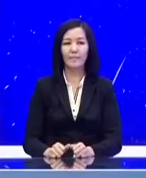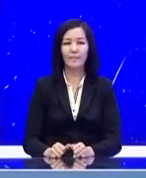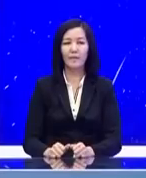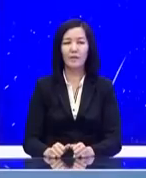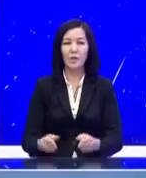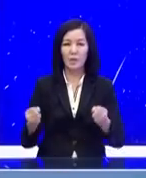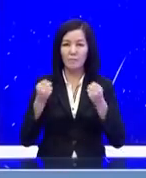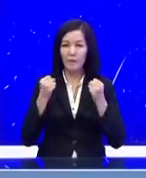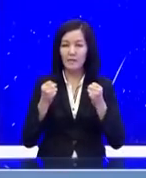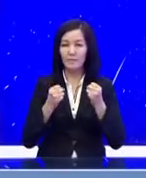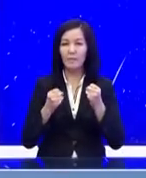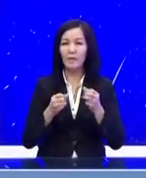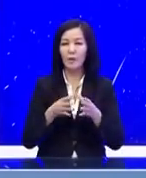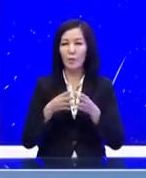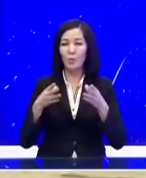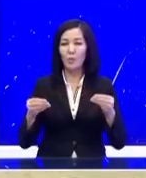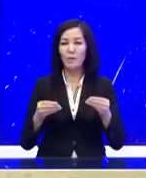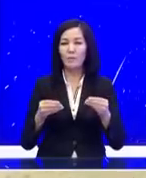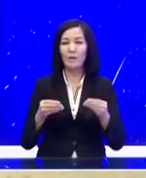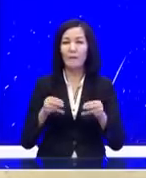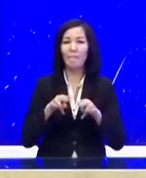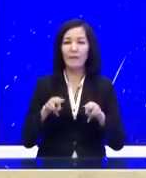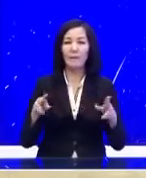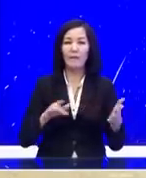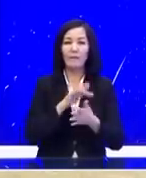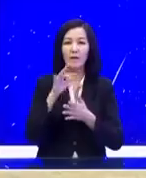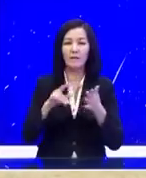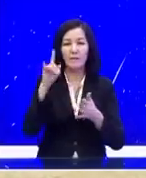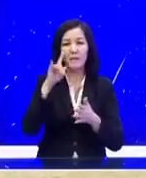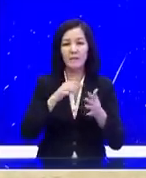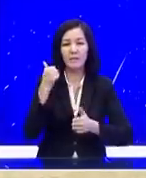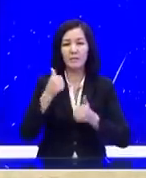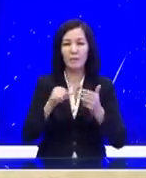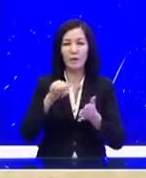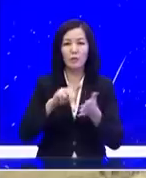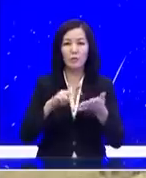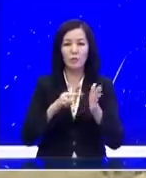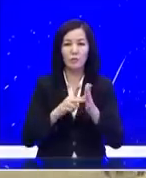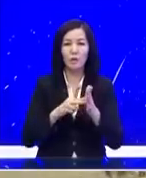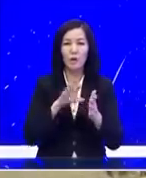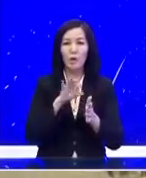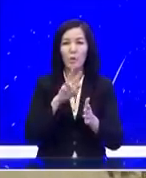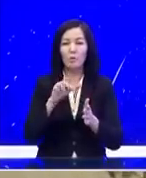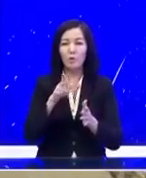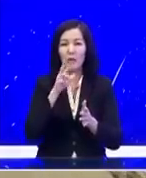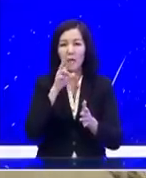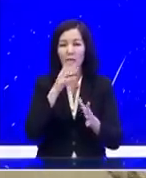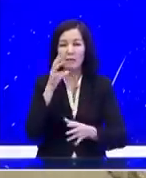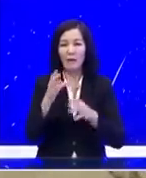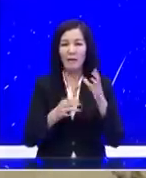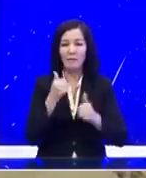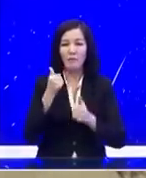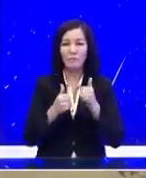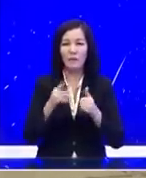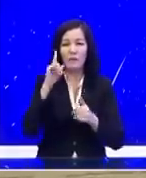Жұмахан Күзбаев биыл көктемде Петропавл қаласында Қазақстан чемпионатына қатысуды жоспарлаған. Онан соң оңтүстік Кореяда жалауы желбірейтін әлем чемпионатында